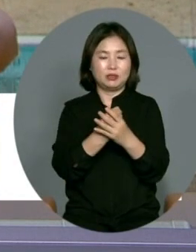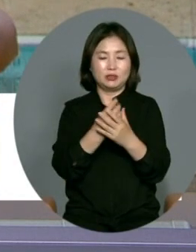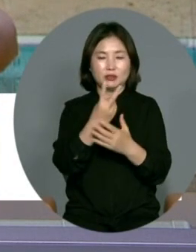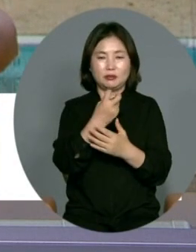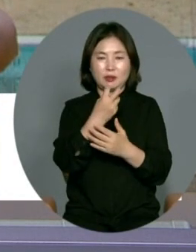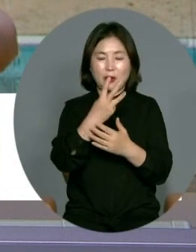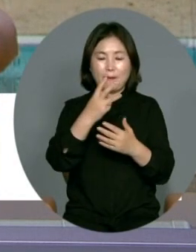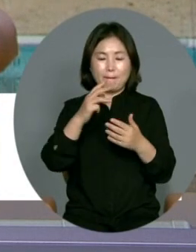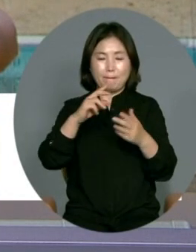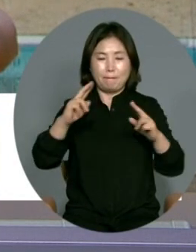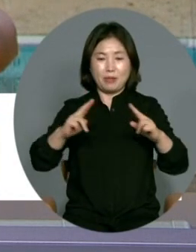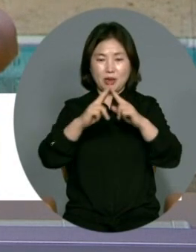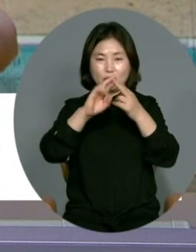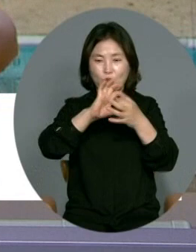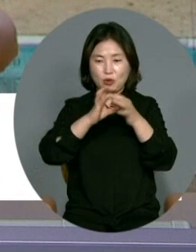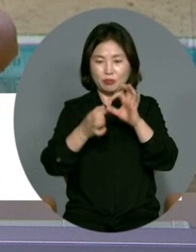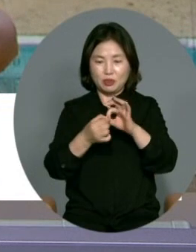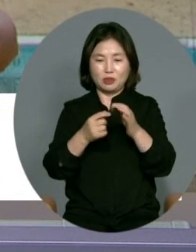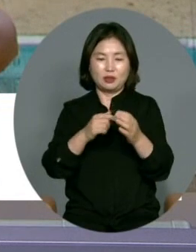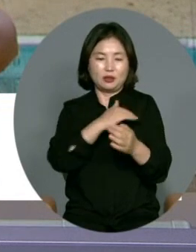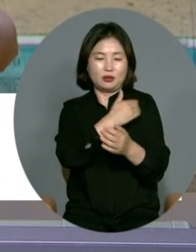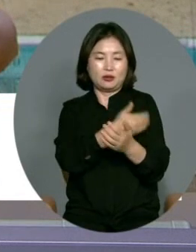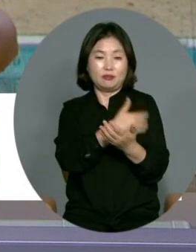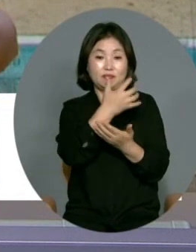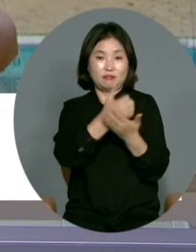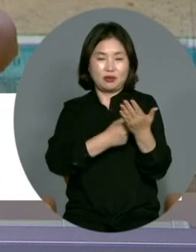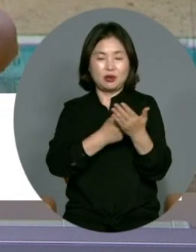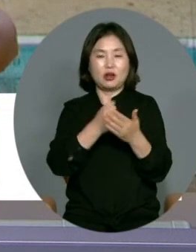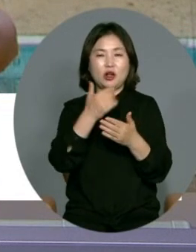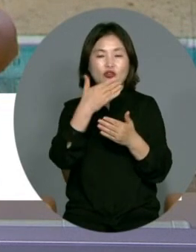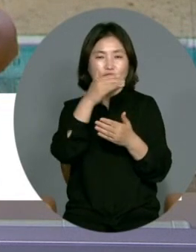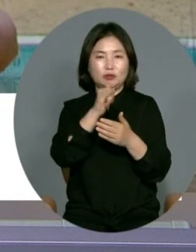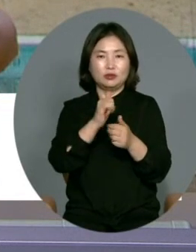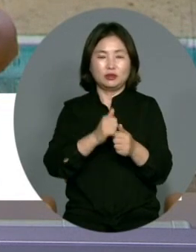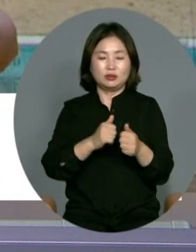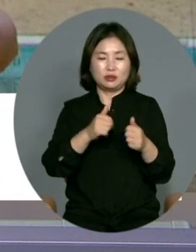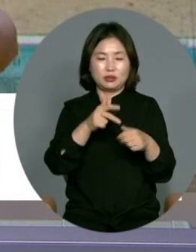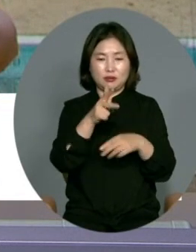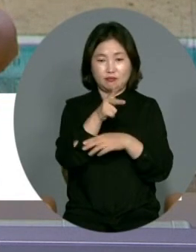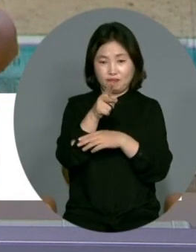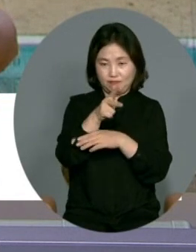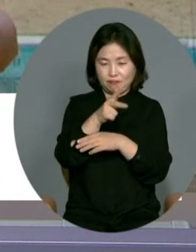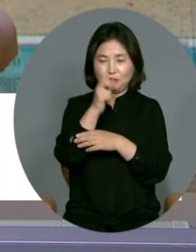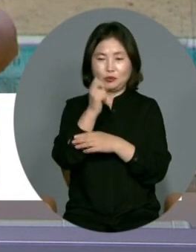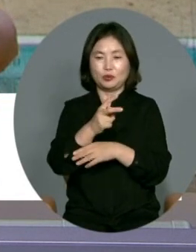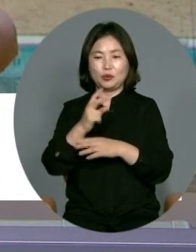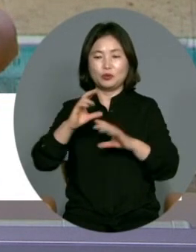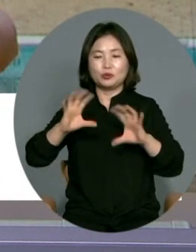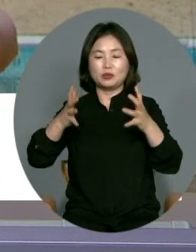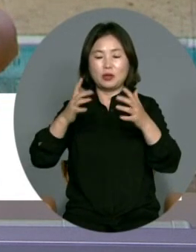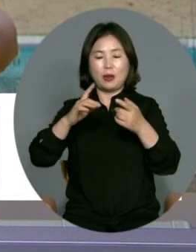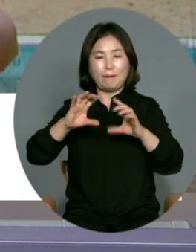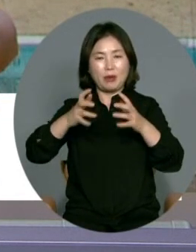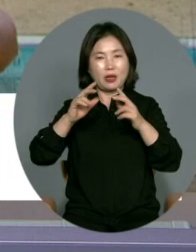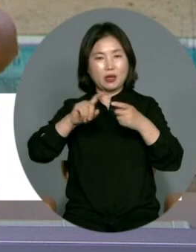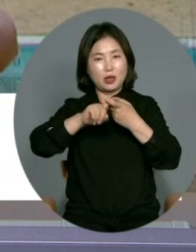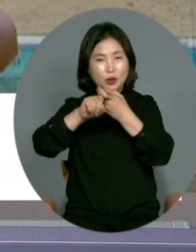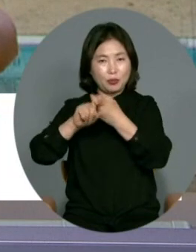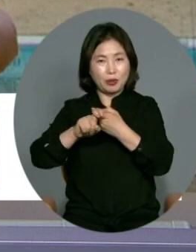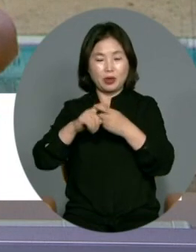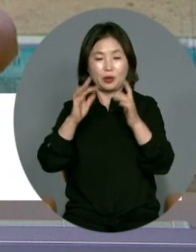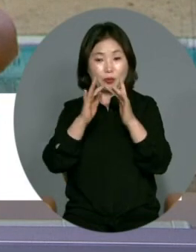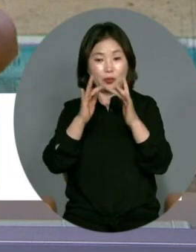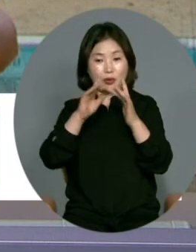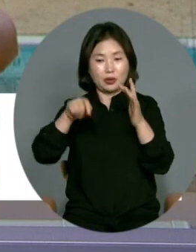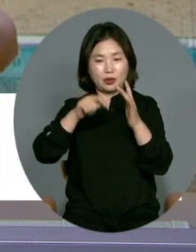2024년 파리올림픽 출전 포인트를 획득할 수 있는 이번 대회, 국내 지상파 방송 중계와 함께 국제 배구연맹 웹사이트를